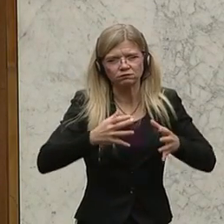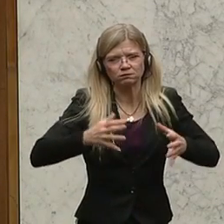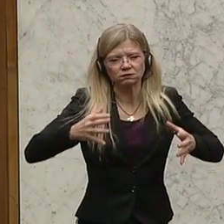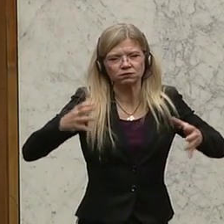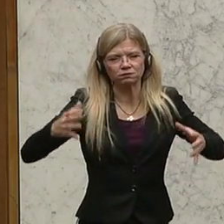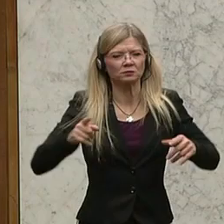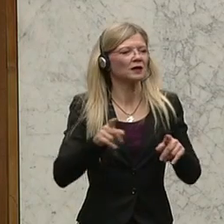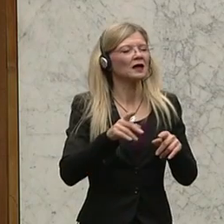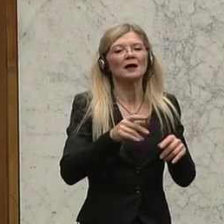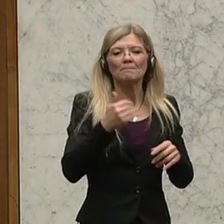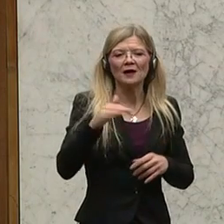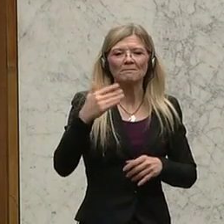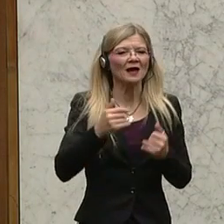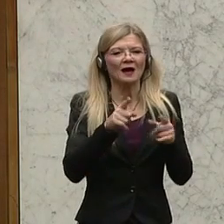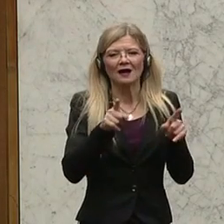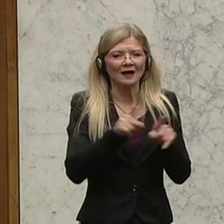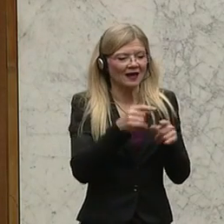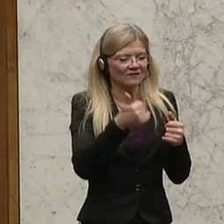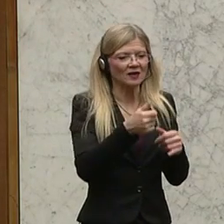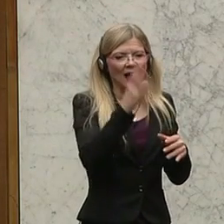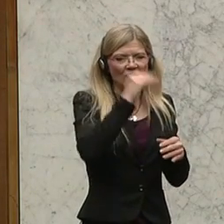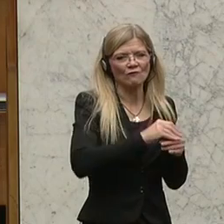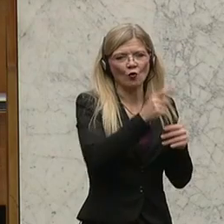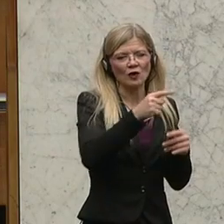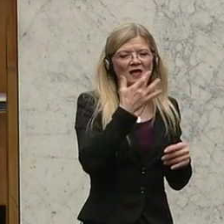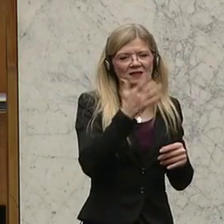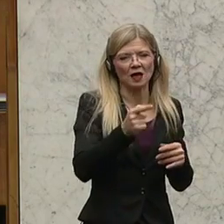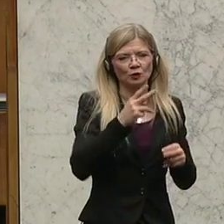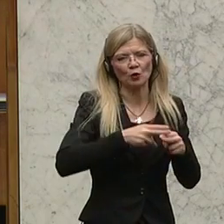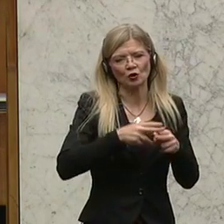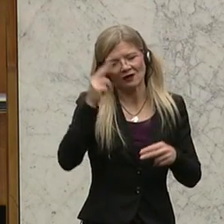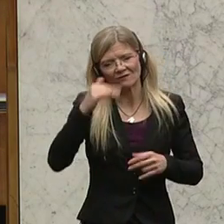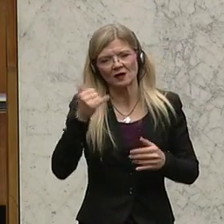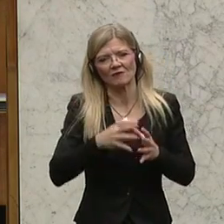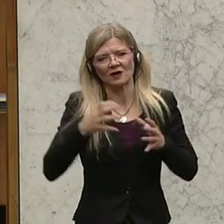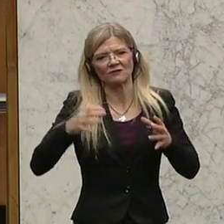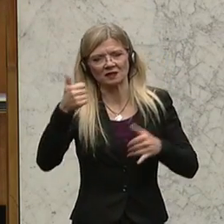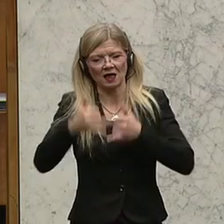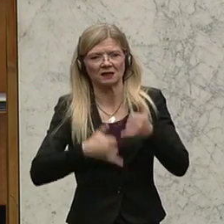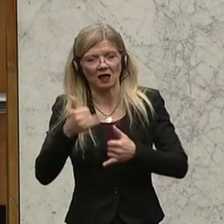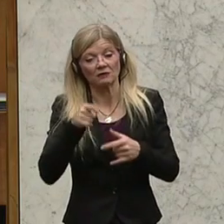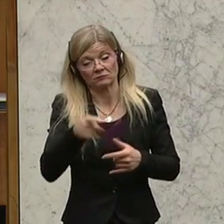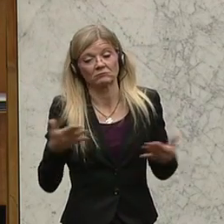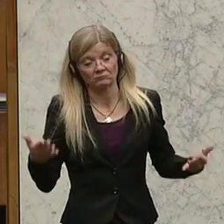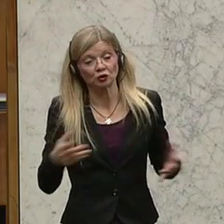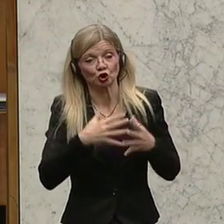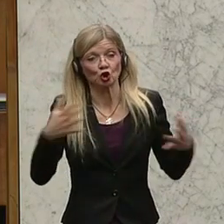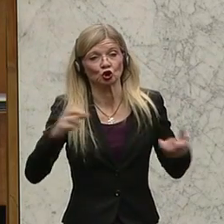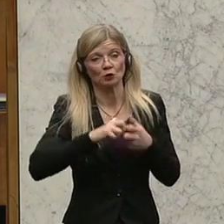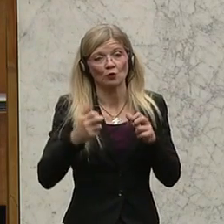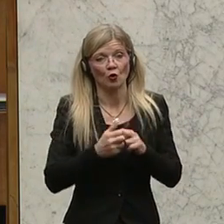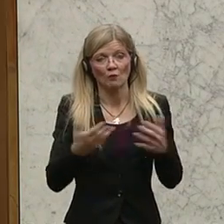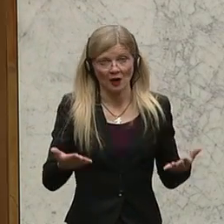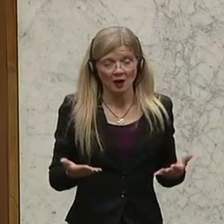ist nicht nachhaltig. Dieses Wachstum ist nicht nachhaltig und hier sind die größten Problemstellen auch, gerade um